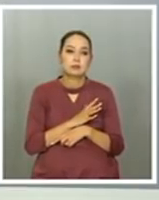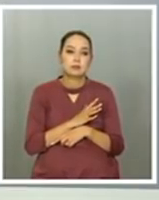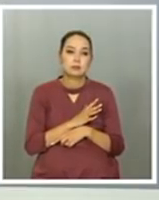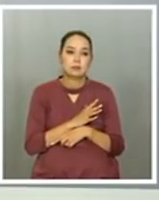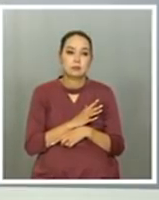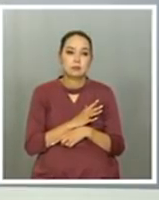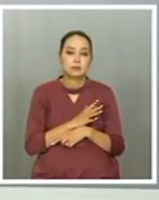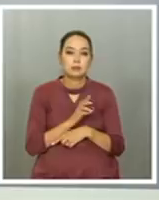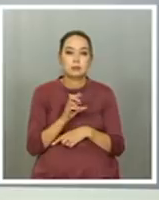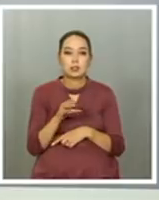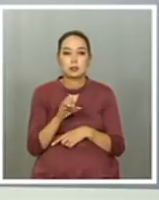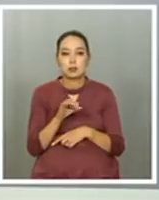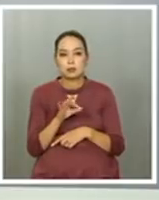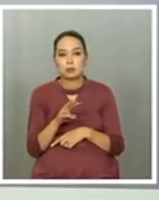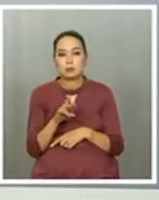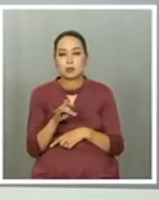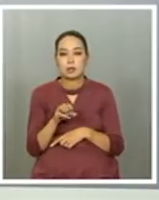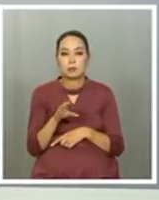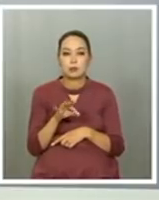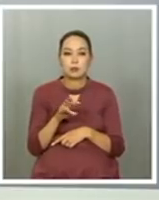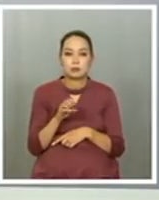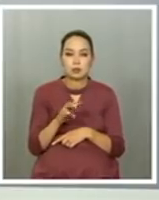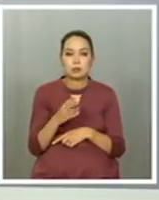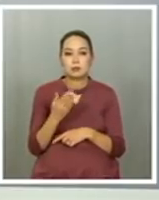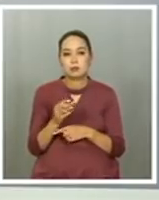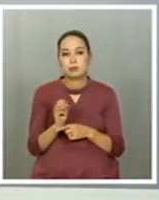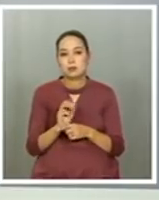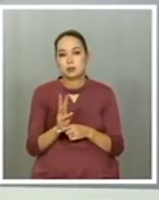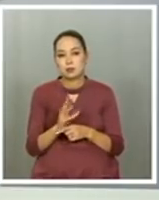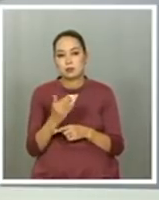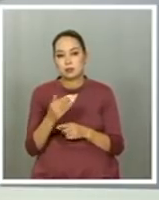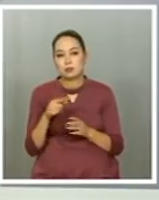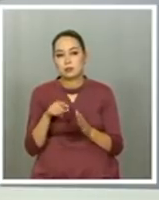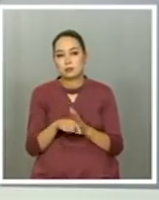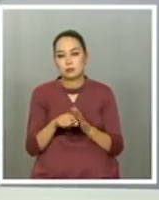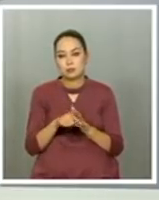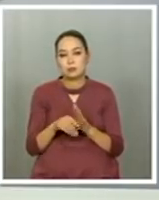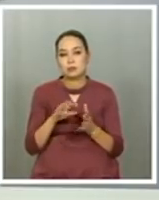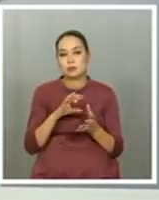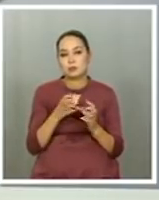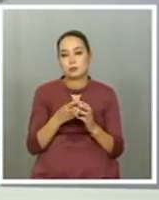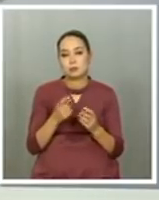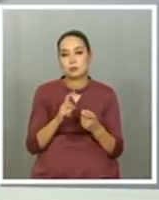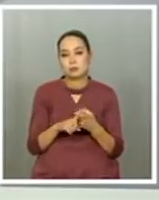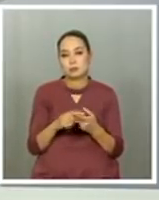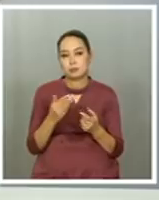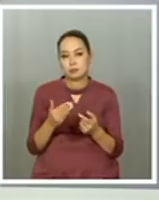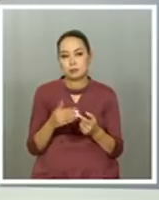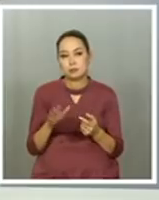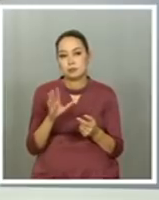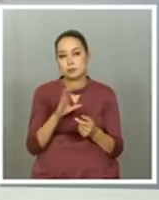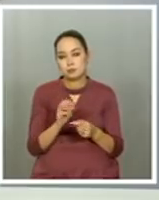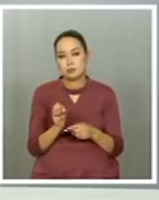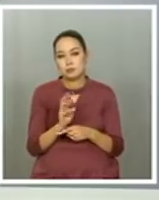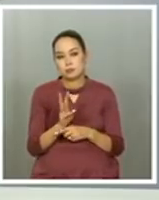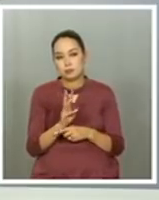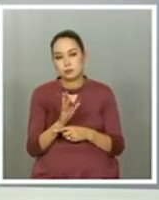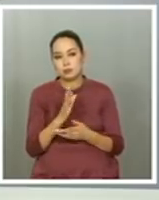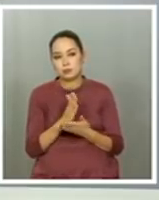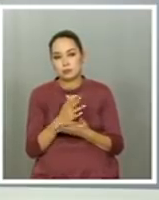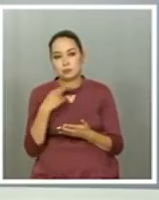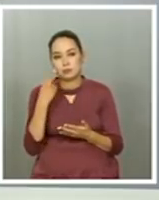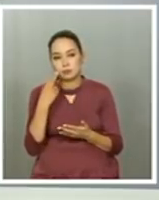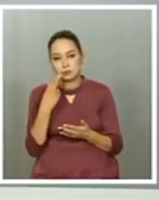бутанол, пропанол сияқты қосылыстарды жағатын болсақ, олардың құрамында көміртегіне байланысты ол жалының түсі